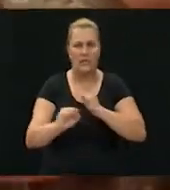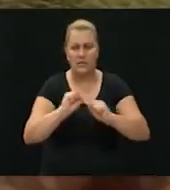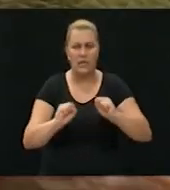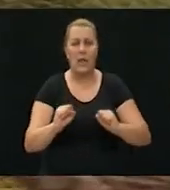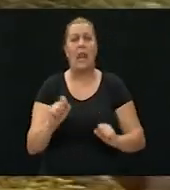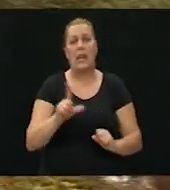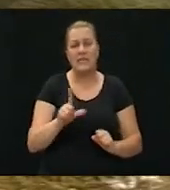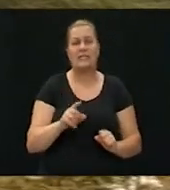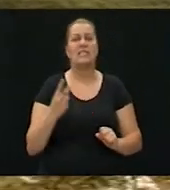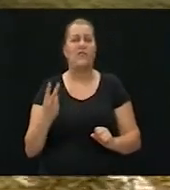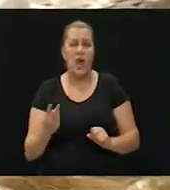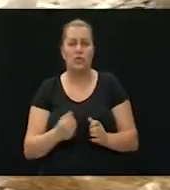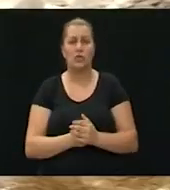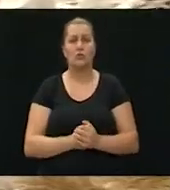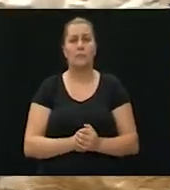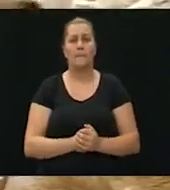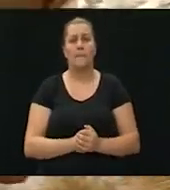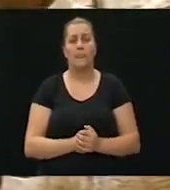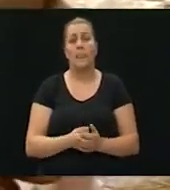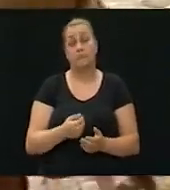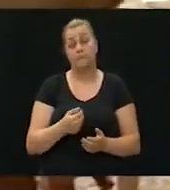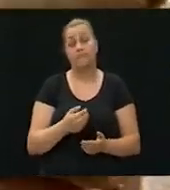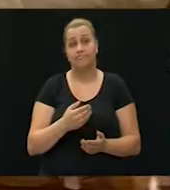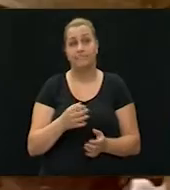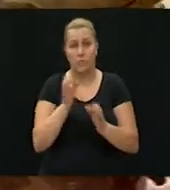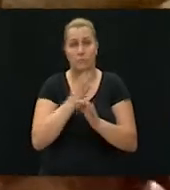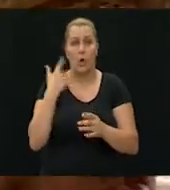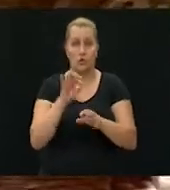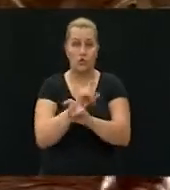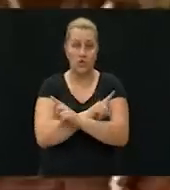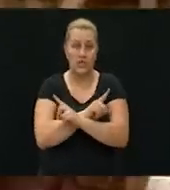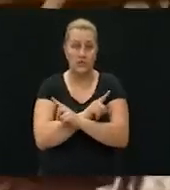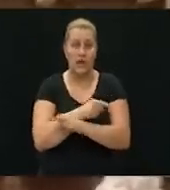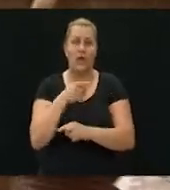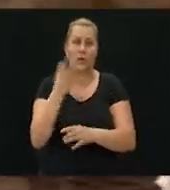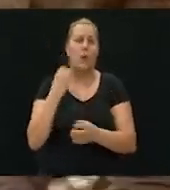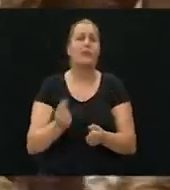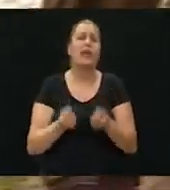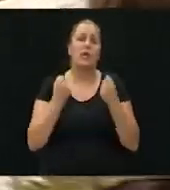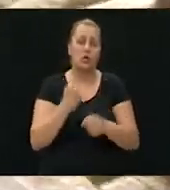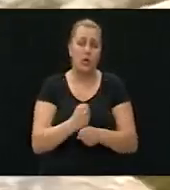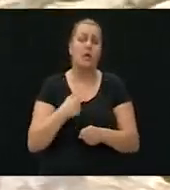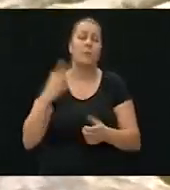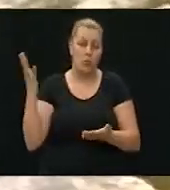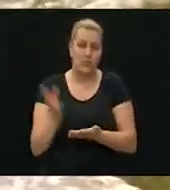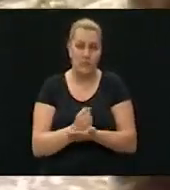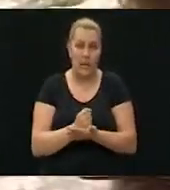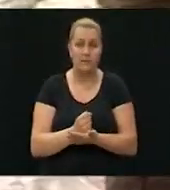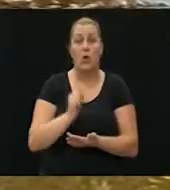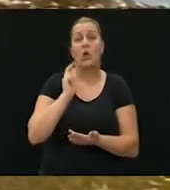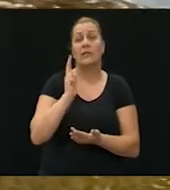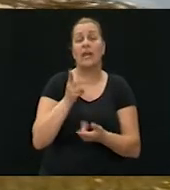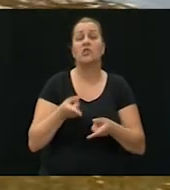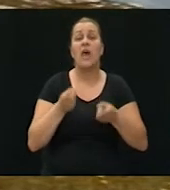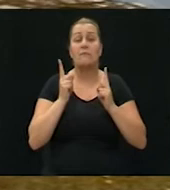smo i Lisac i Vlašticu, odradili smo uz žrtve. Vrlo je to teško bilo odraditi, ali odradili smo. Treća Imotska bojna